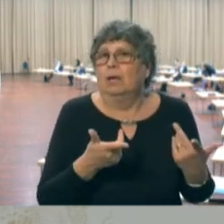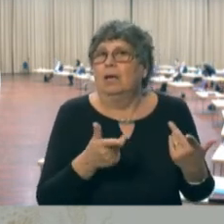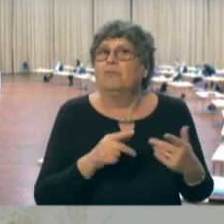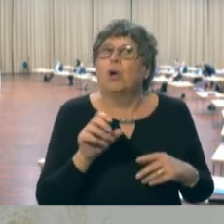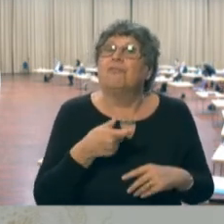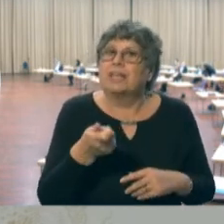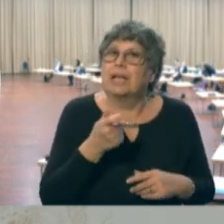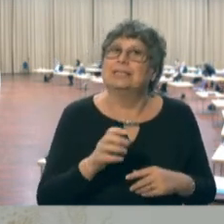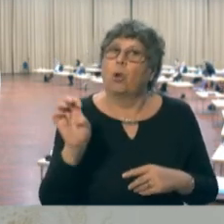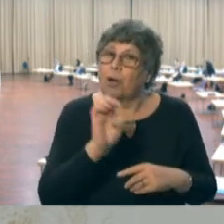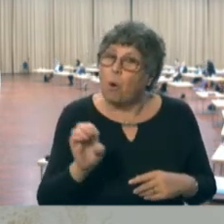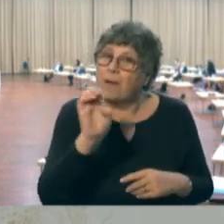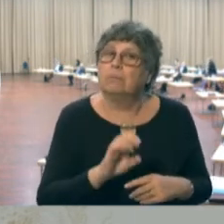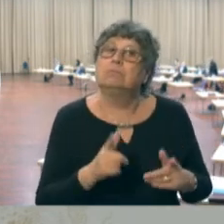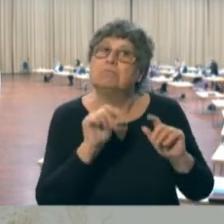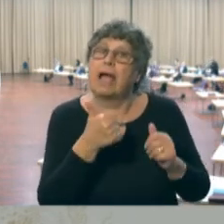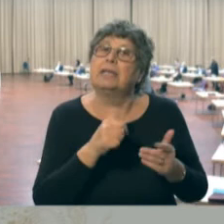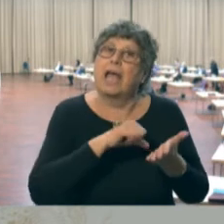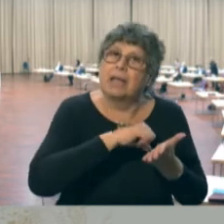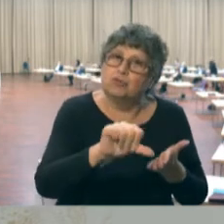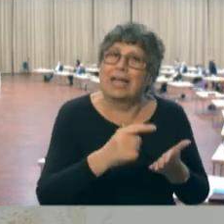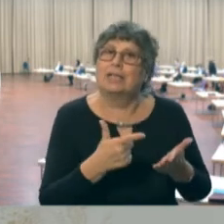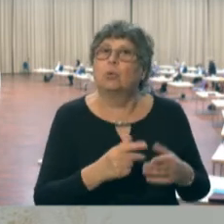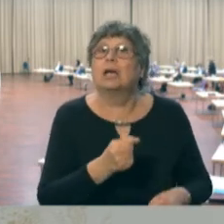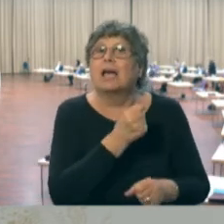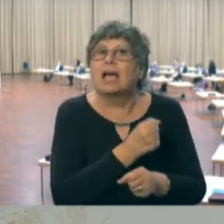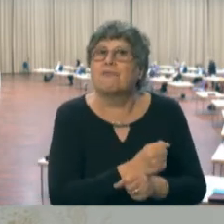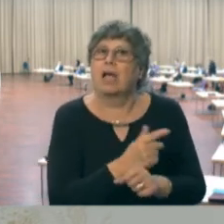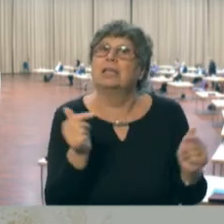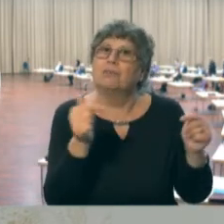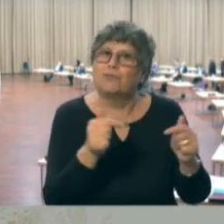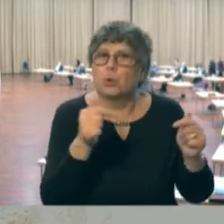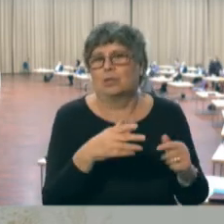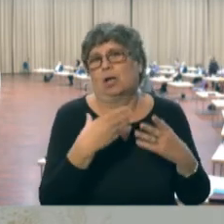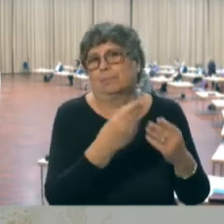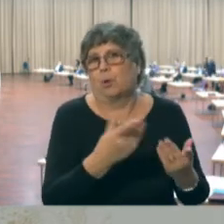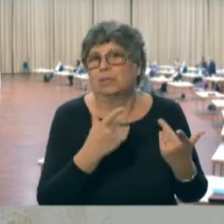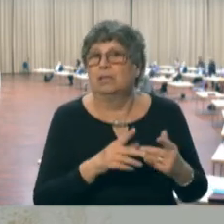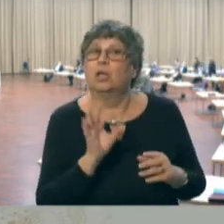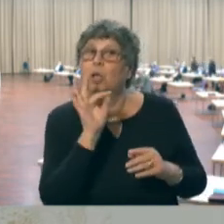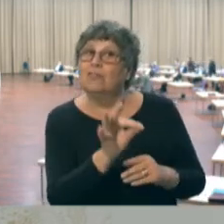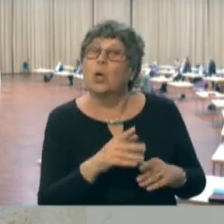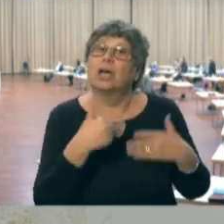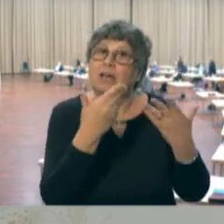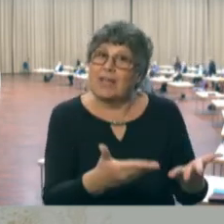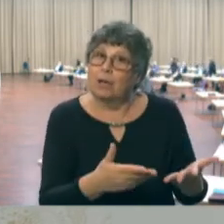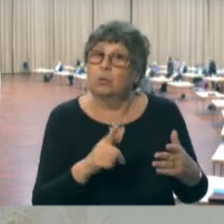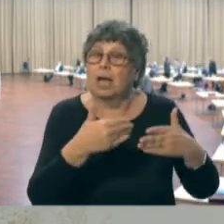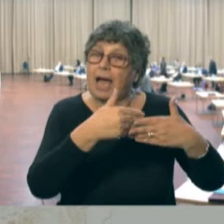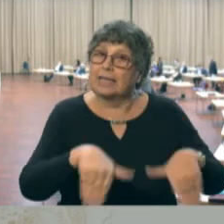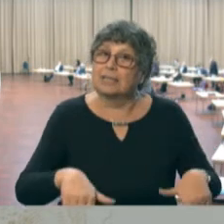eine Billigkeitsentschädigung im Rahmen der sogenannten Gefangenenfürsorge gewährt. Für die Gewährung einer